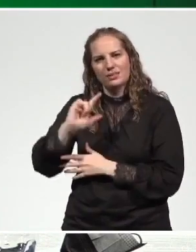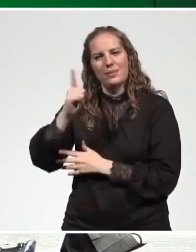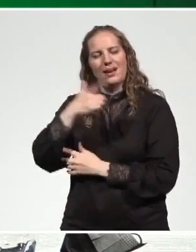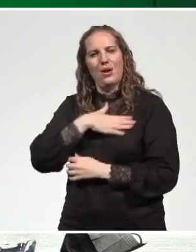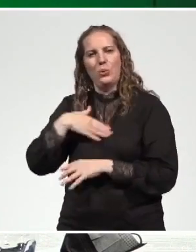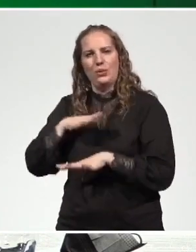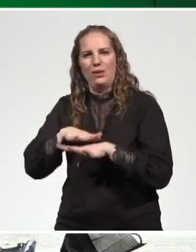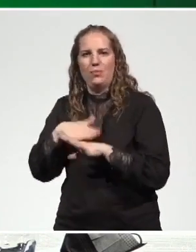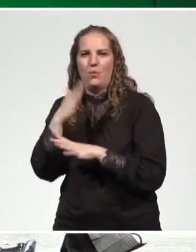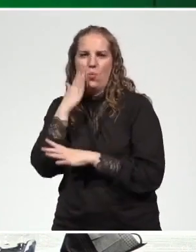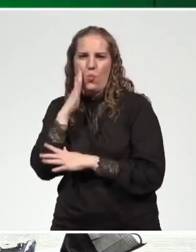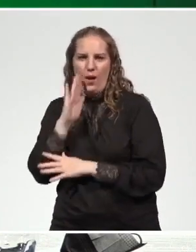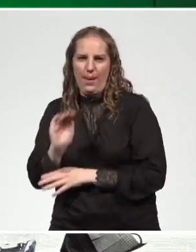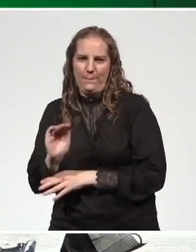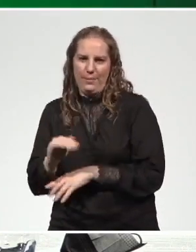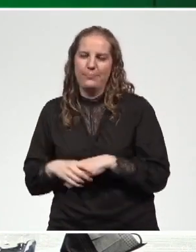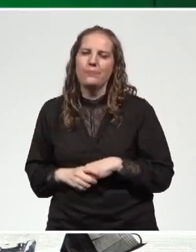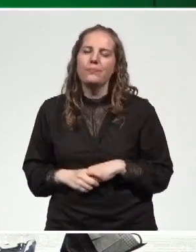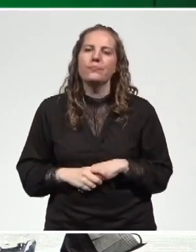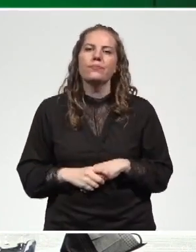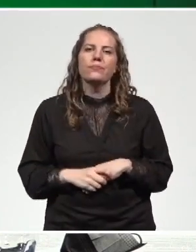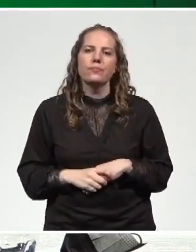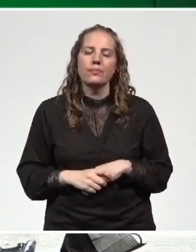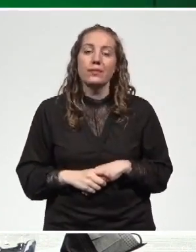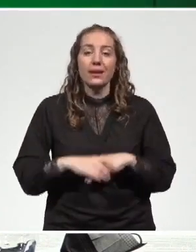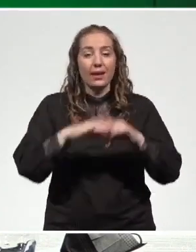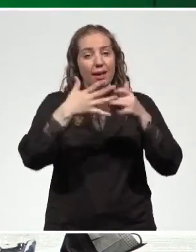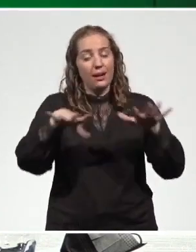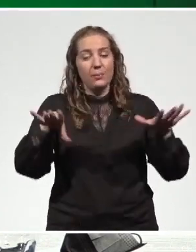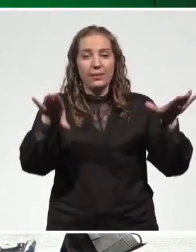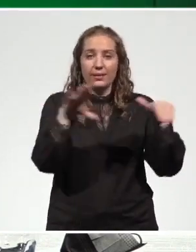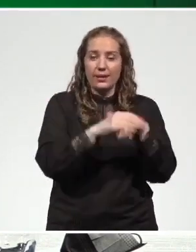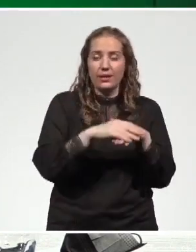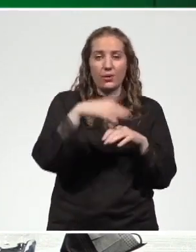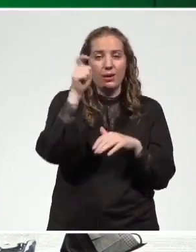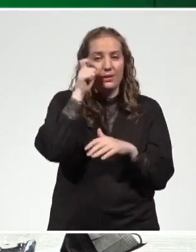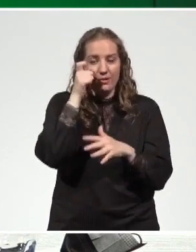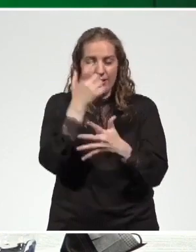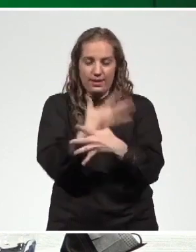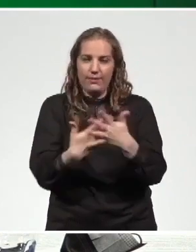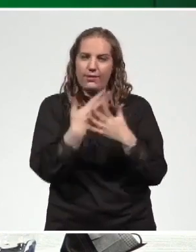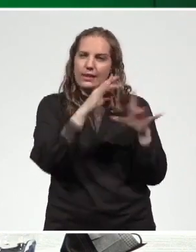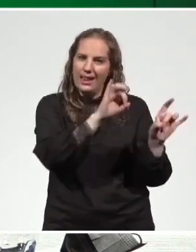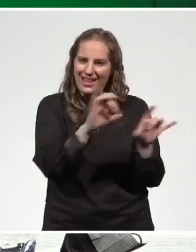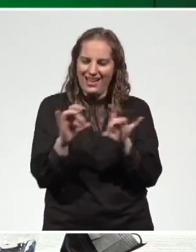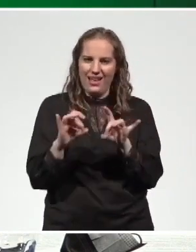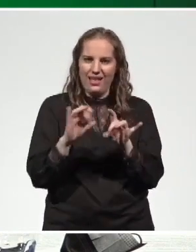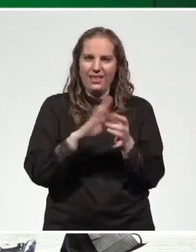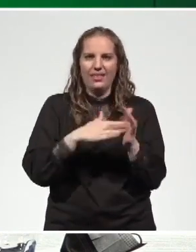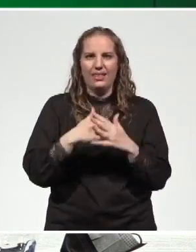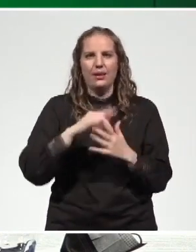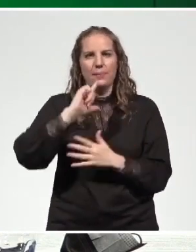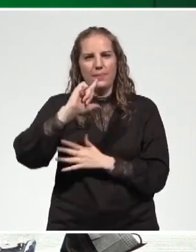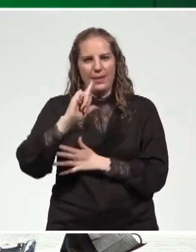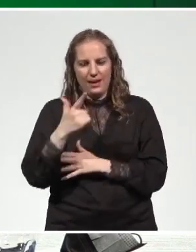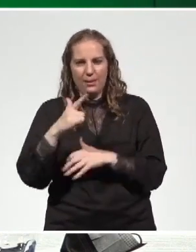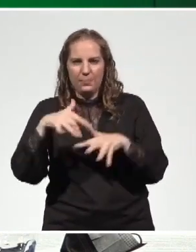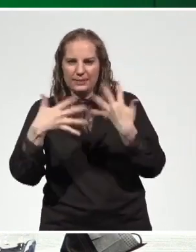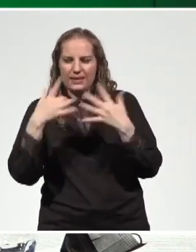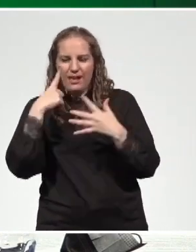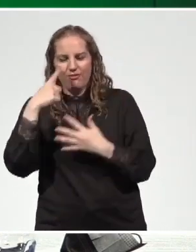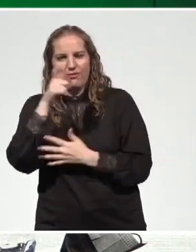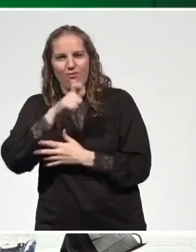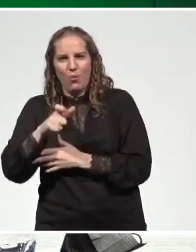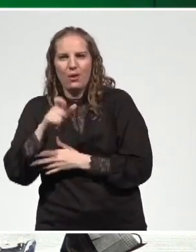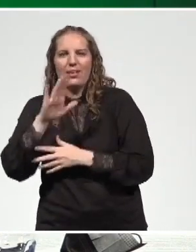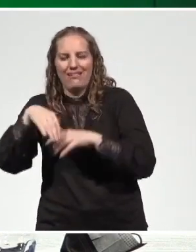heima. Gerum úrbætur á almannatrygginga og lífeyriskerfinu til að auðvelda sveigjanleg starfslok